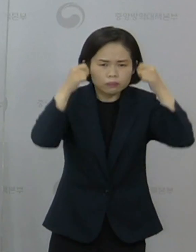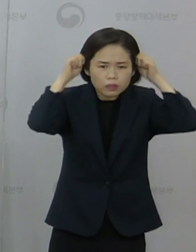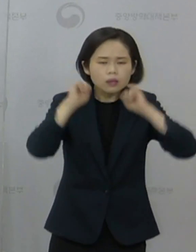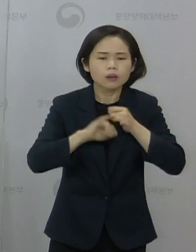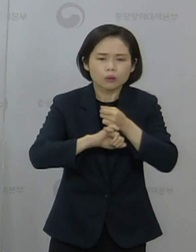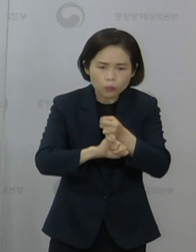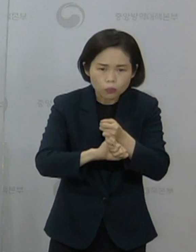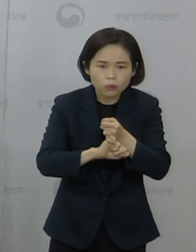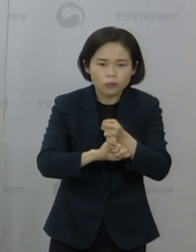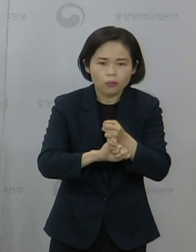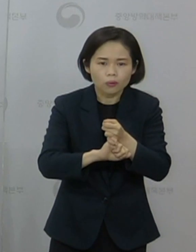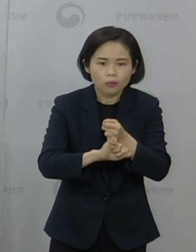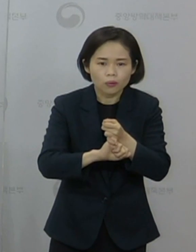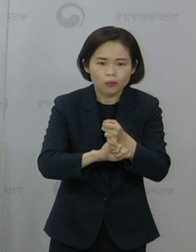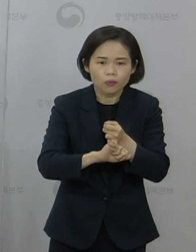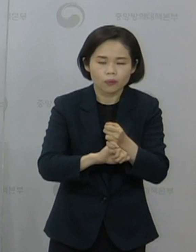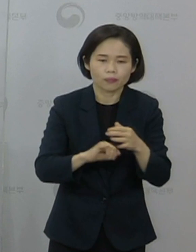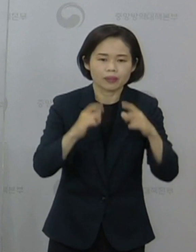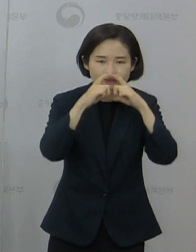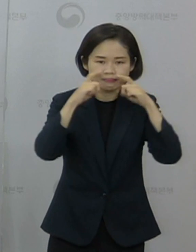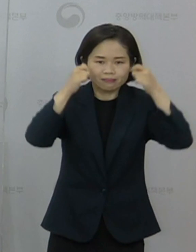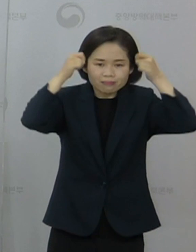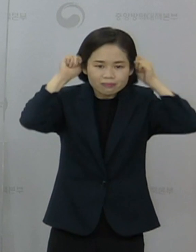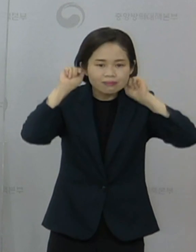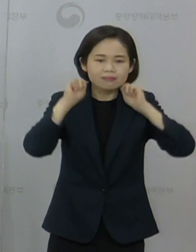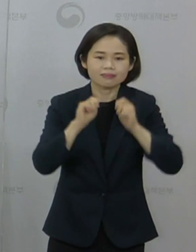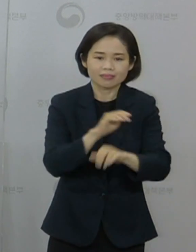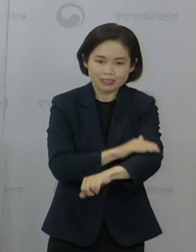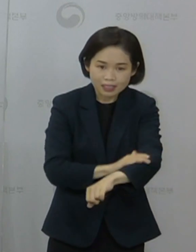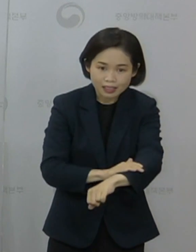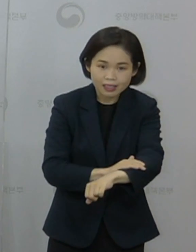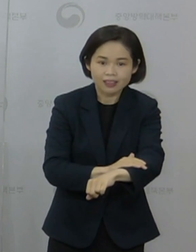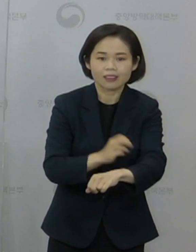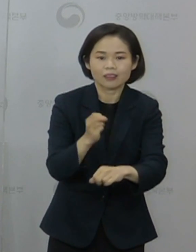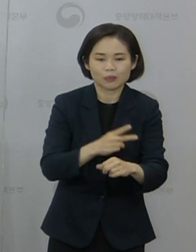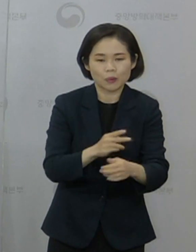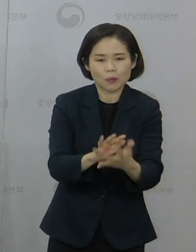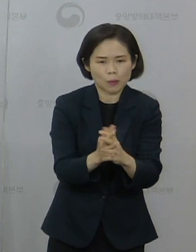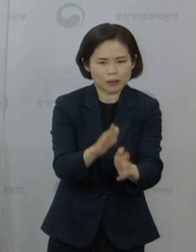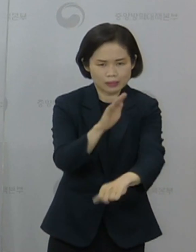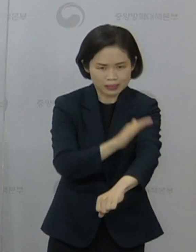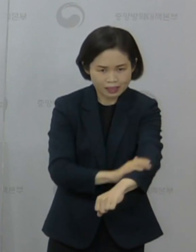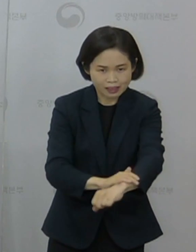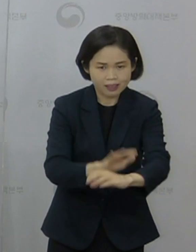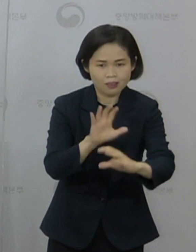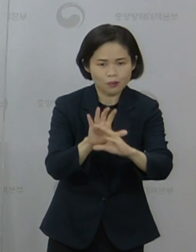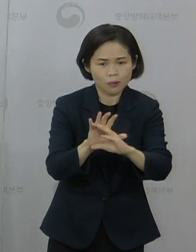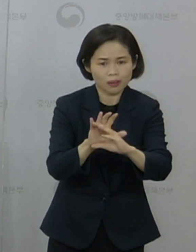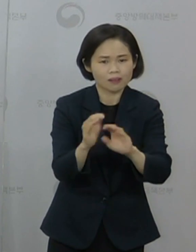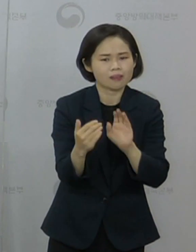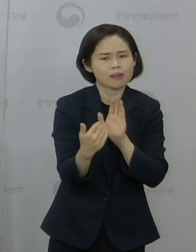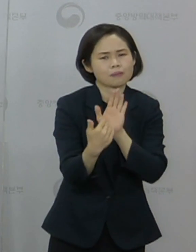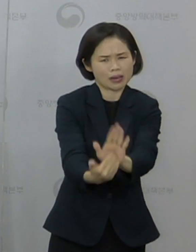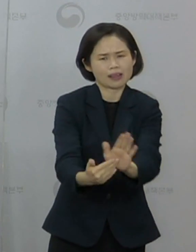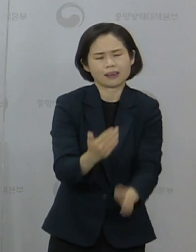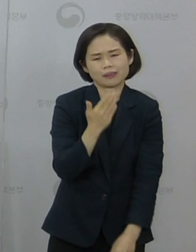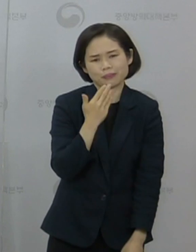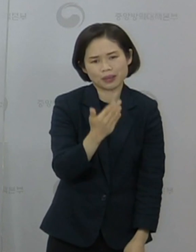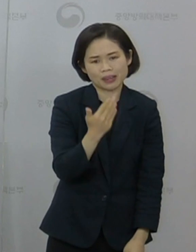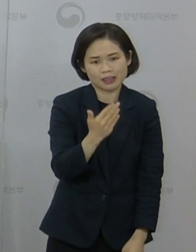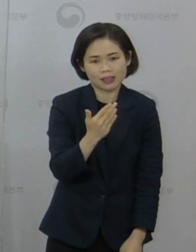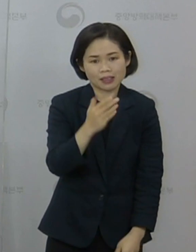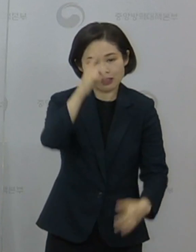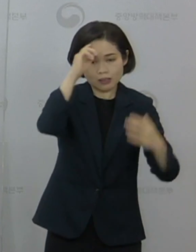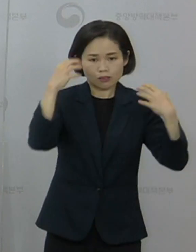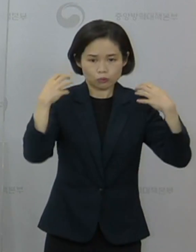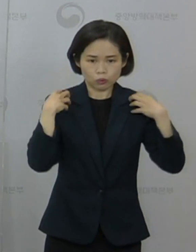거리 두기를 나부터 지키면 우리 모두가 안전해질 수 있다는 점을 유념해 주시길 바랍니다 당국도 유행 업체의